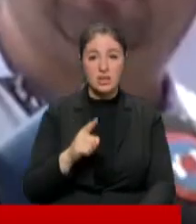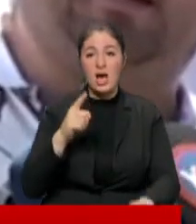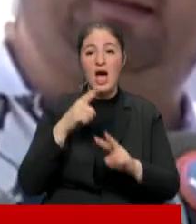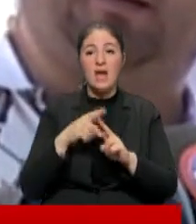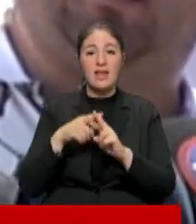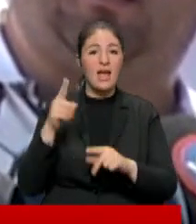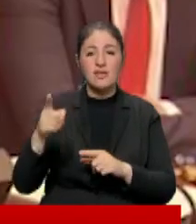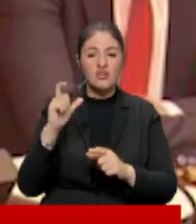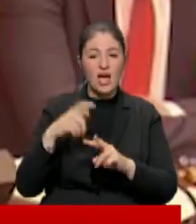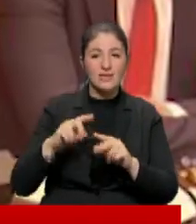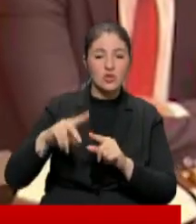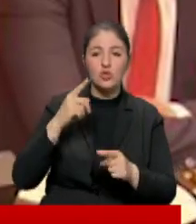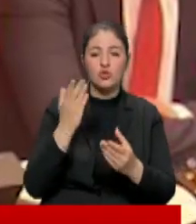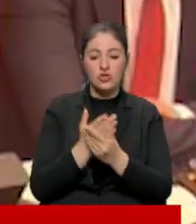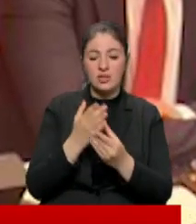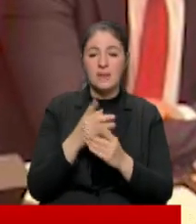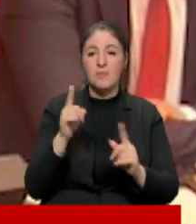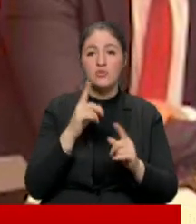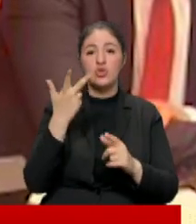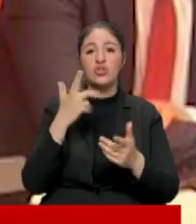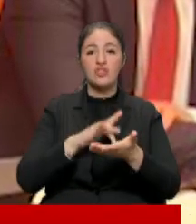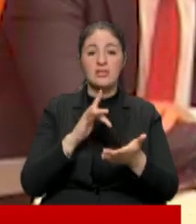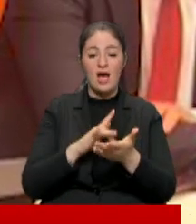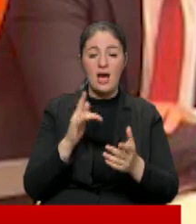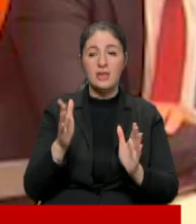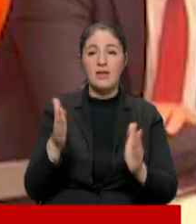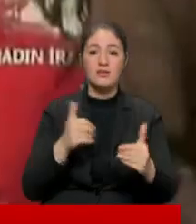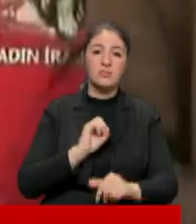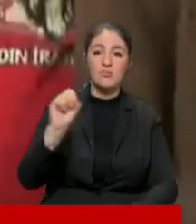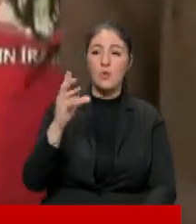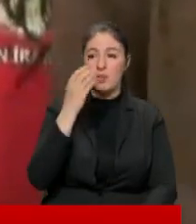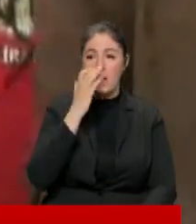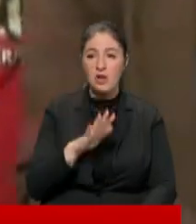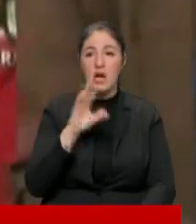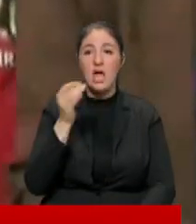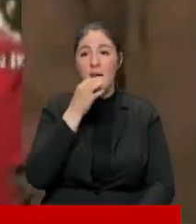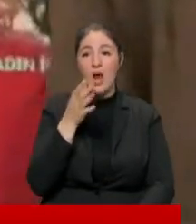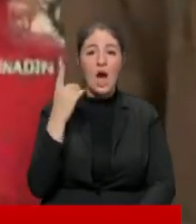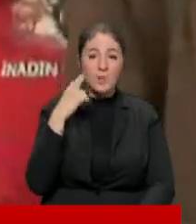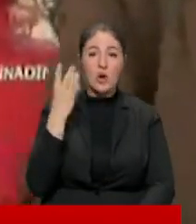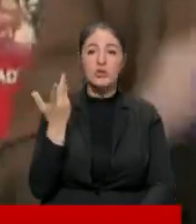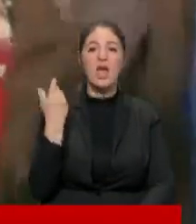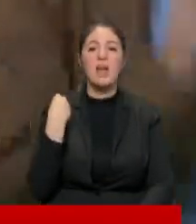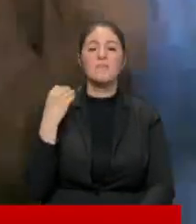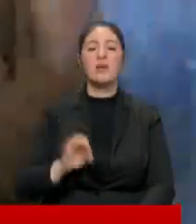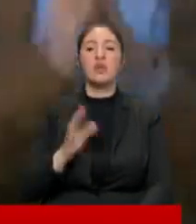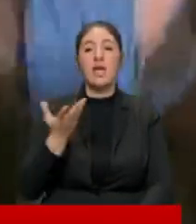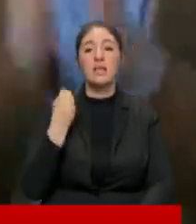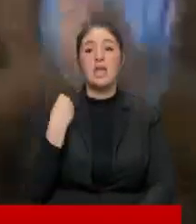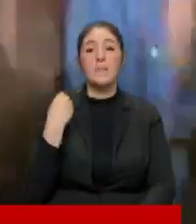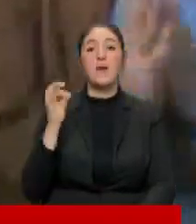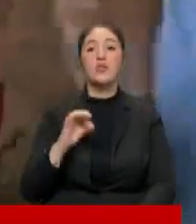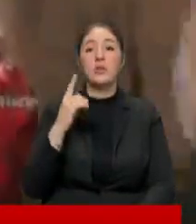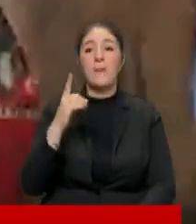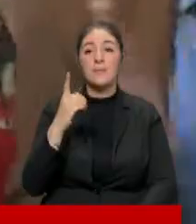Atalay'ın dosyasını Yargıtay 3. Ceza Dairesi'ne iletmesi bekleniyor. Herkesin haberi olsun, daha yeni başlıyoruz. Daha yeni